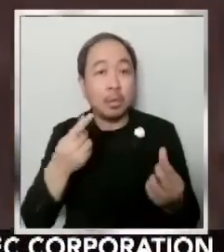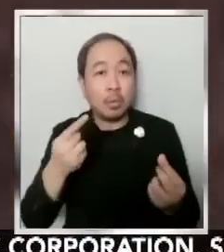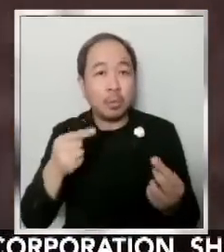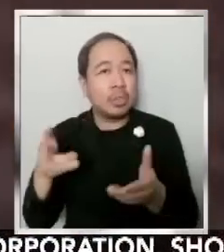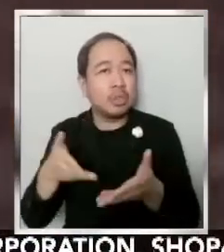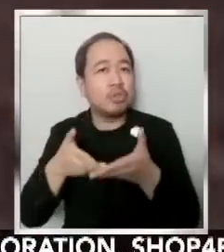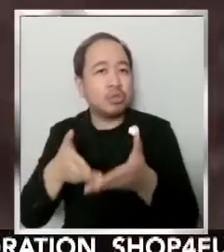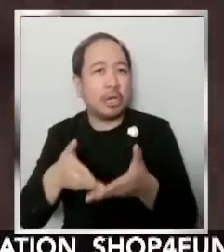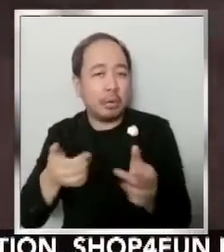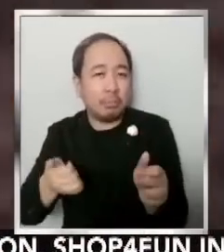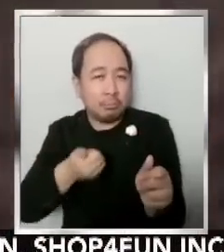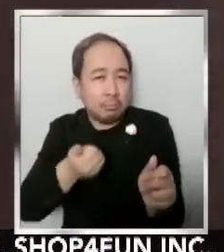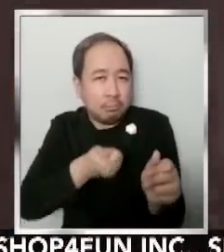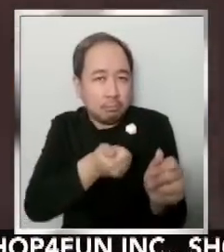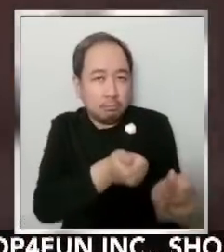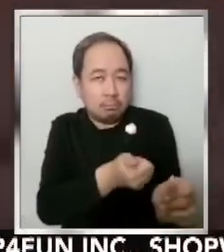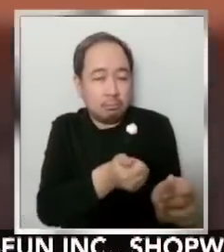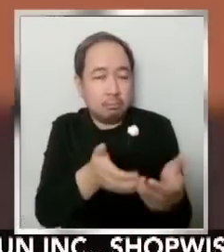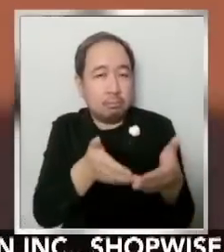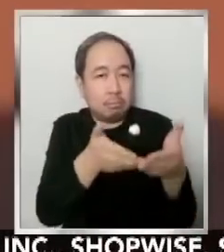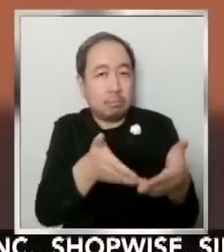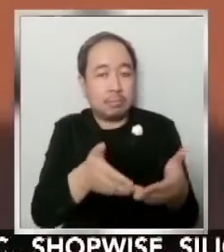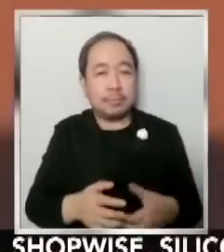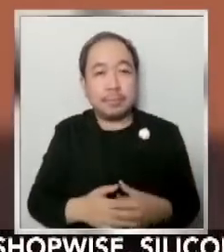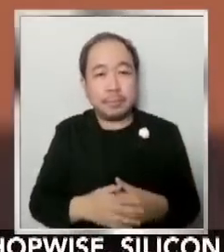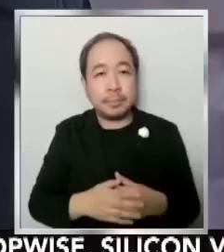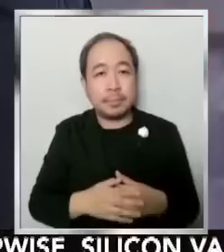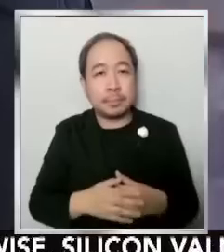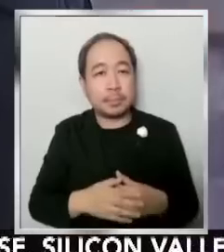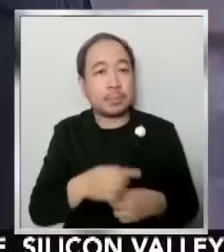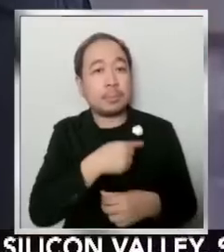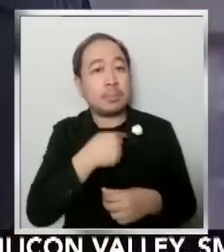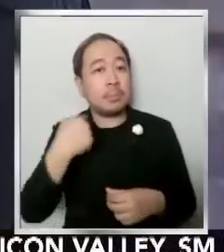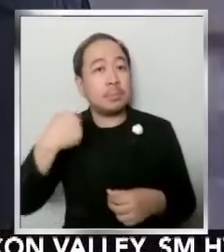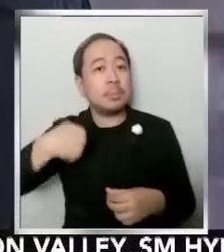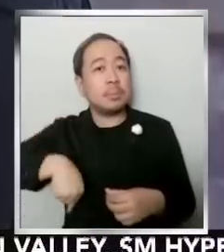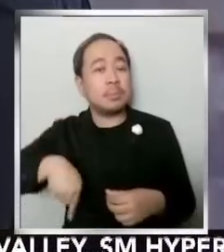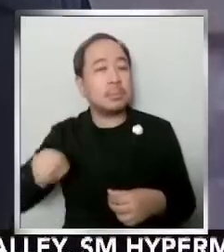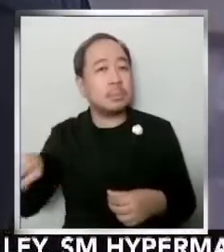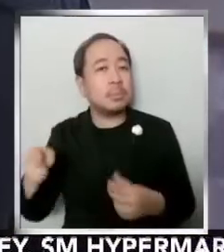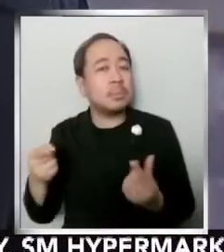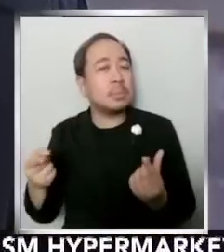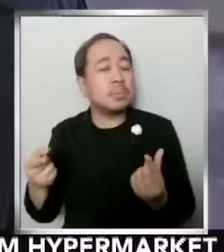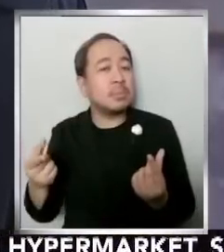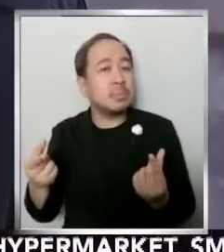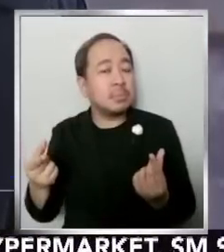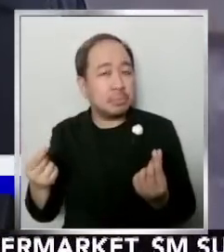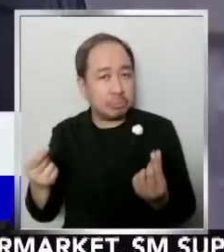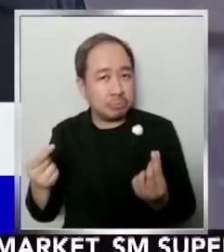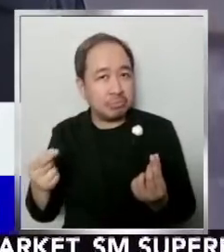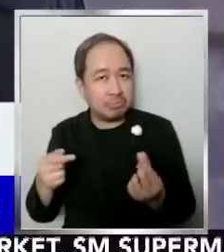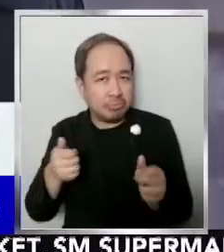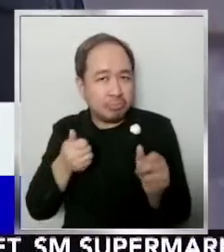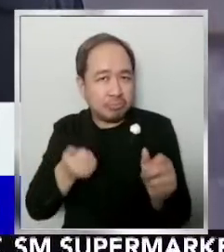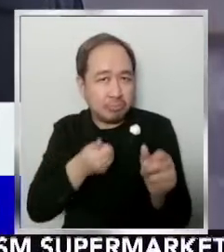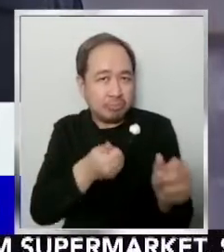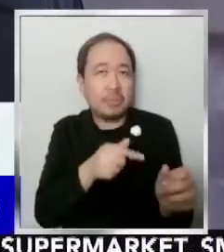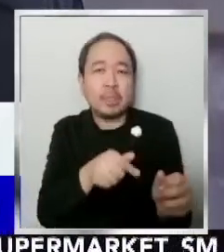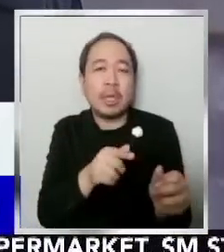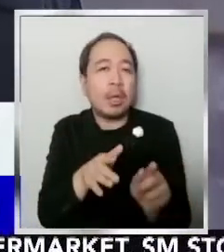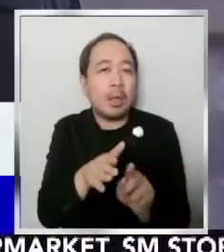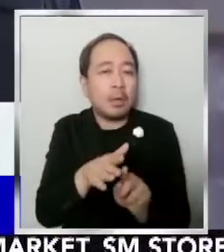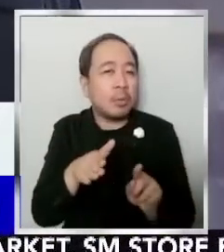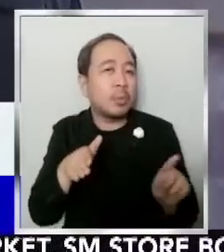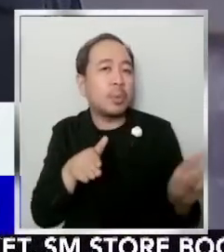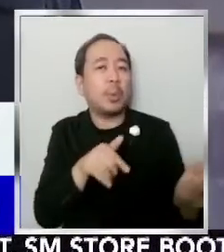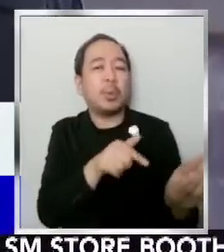Guard. So what they did is umalis na lang sila doon sa lugar, doon sa Ayungin, and join BRP Teresa Magbanua